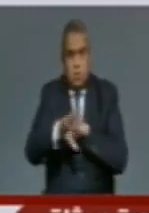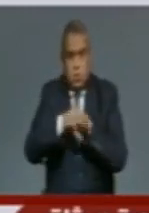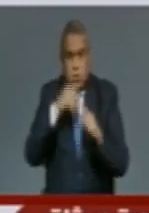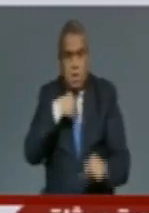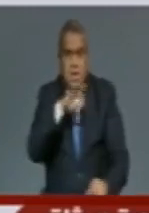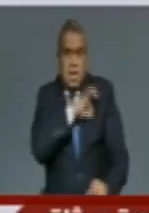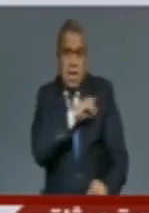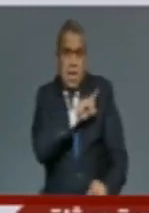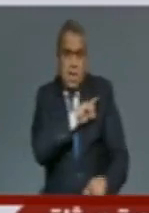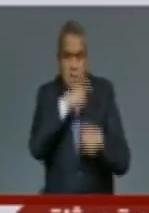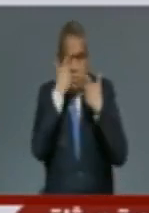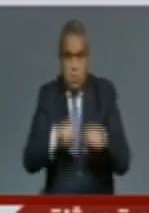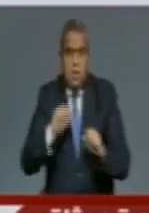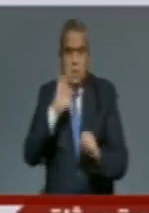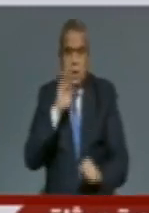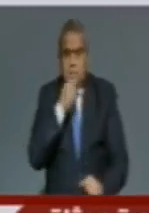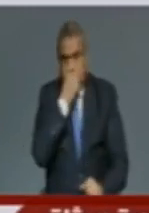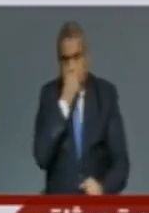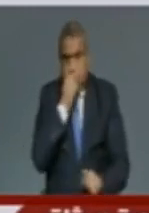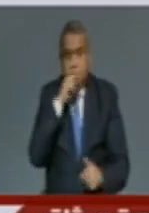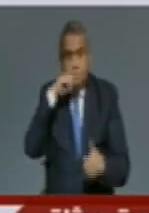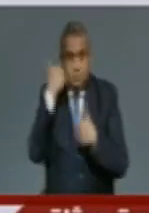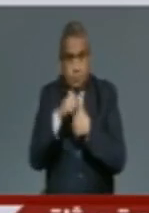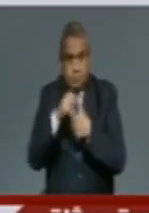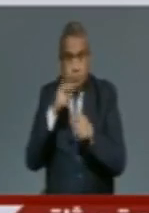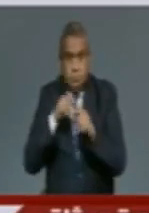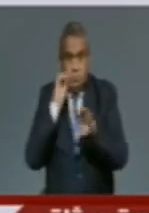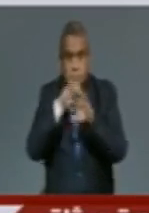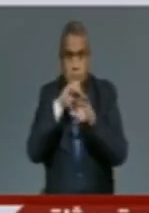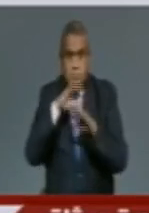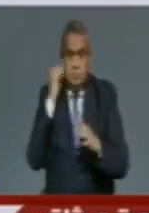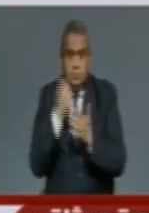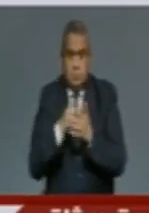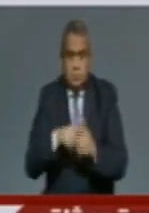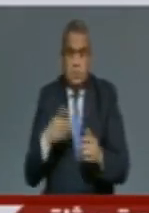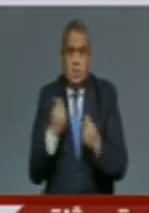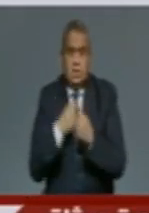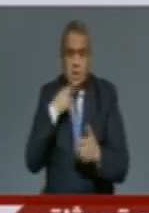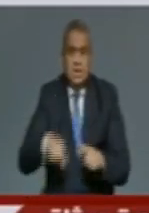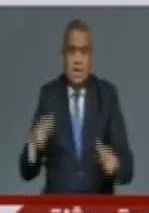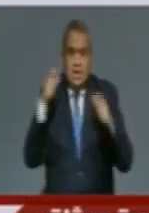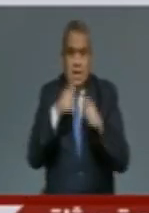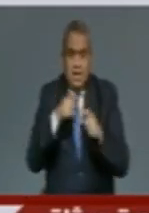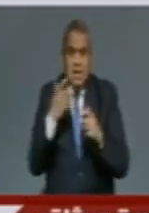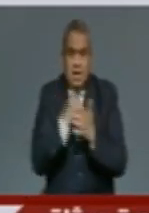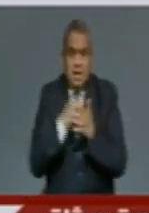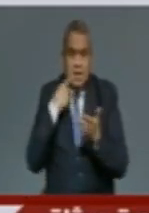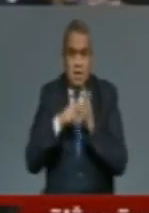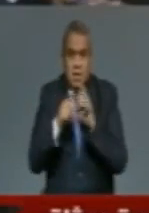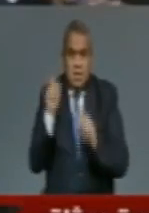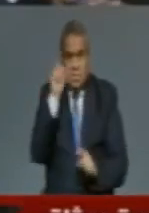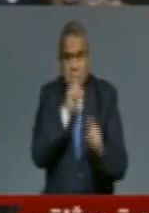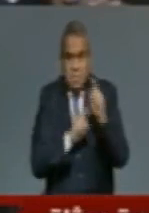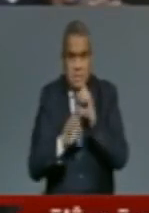الوطنية. لذا فاننا نتطلع لإسهام قمة الميثاق التمويل الجديد في دفع المناقشات